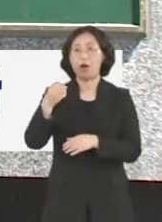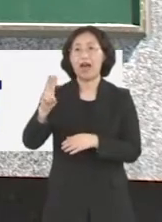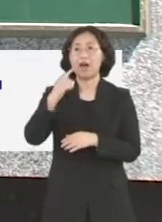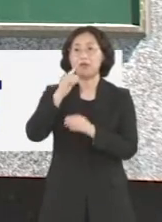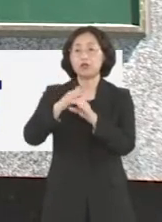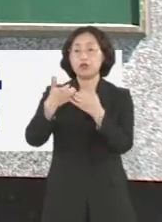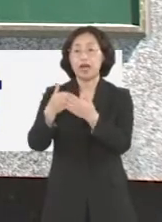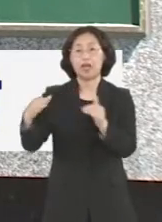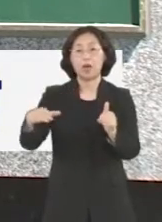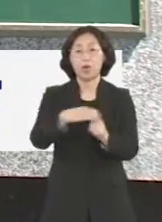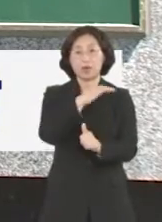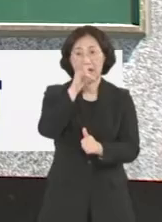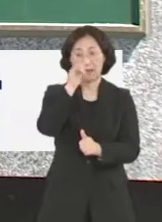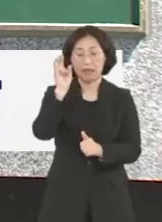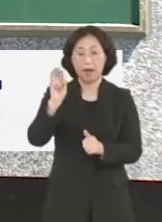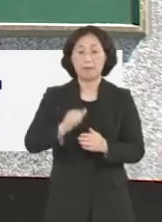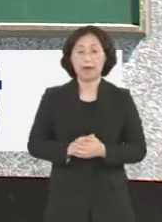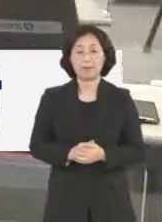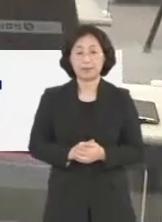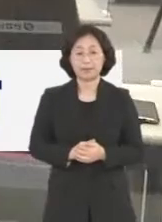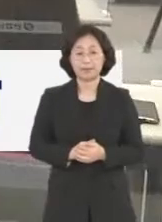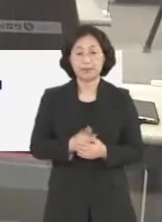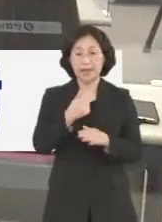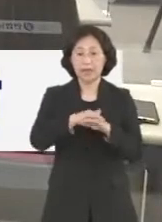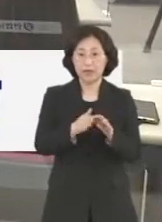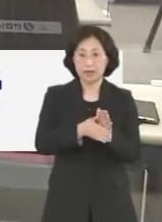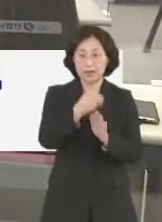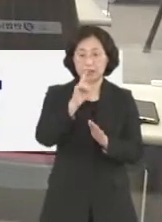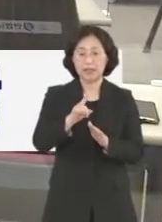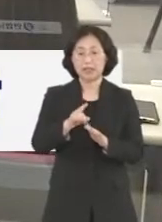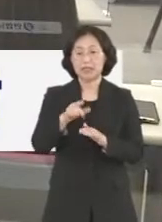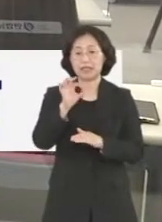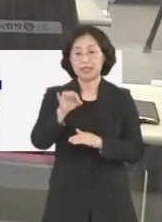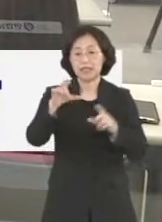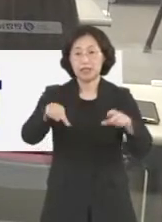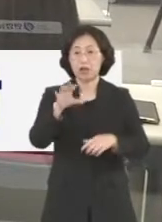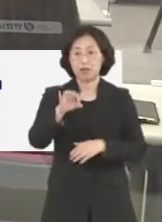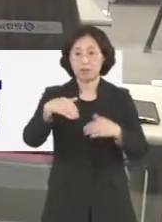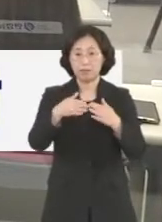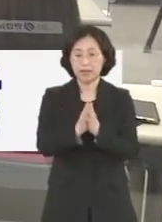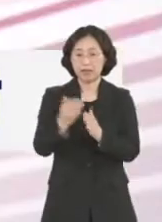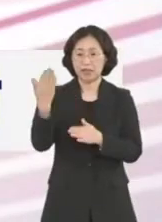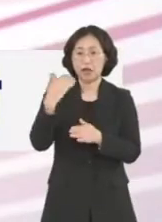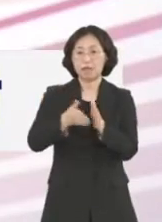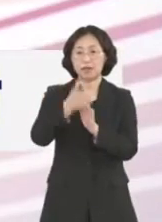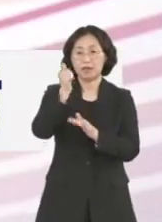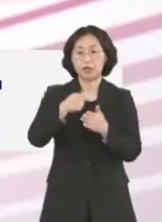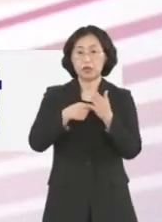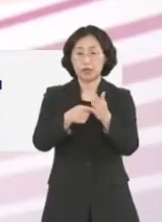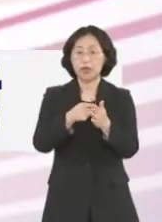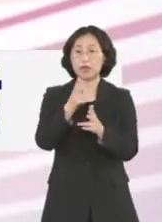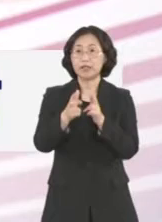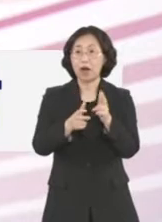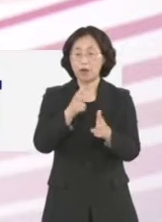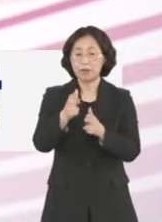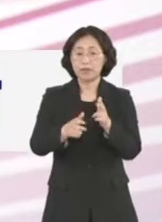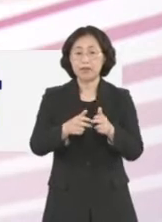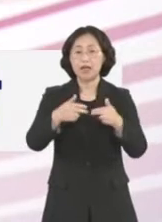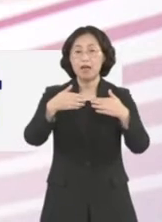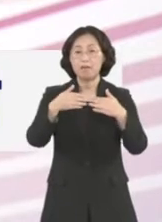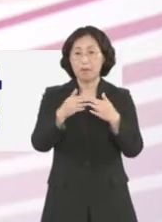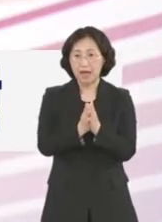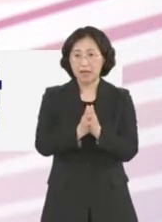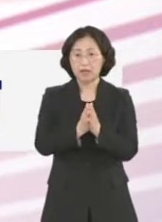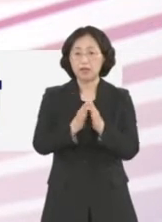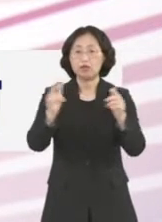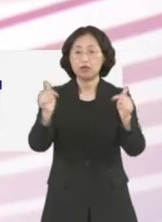대전시 국정감사에서는 민주당이 지역화폐 폐지 등 전임시장 시절 추진해온 주요 사업들이 이따라